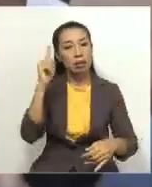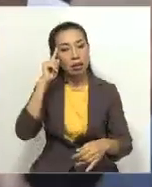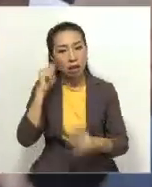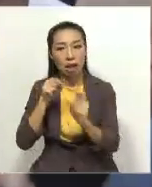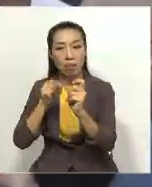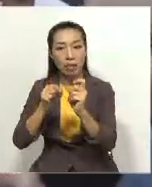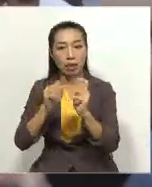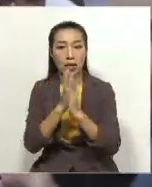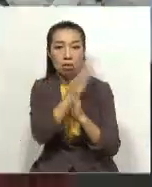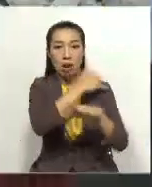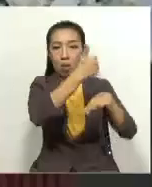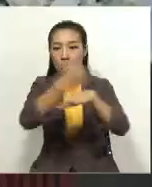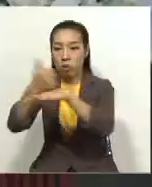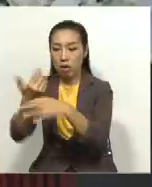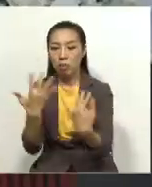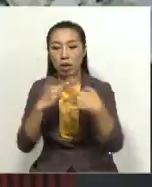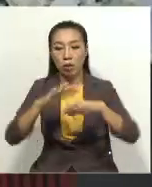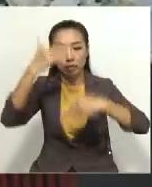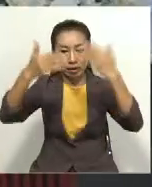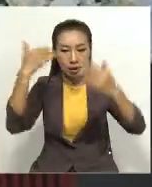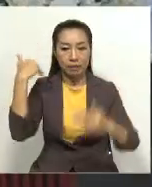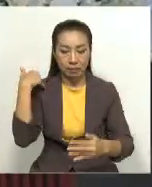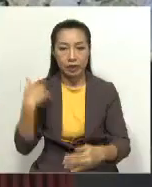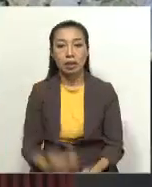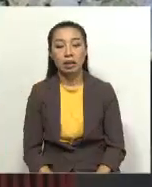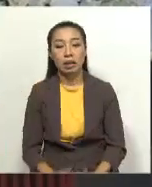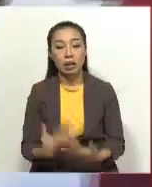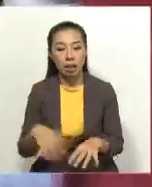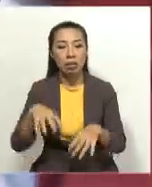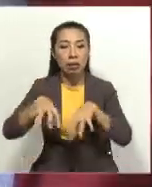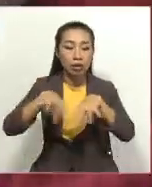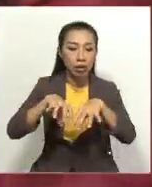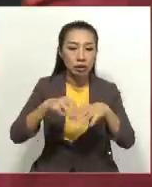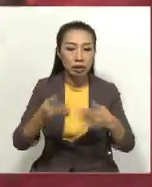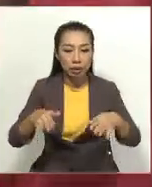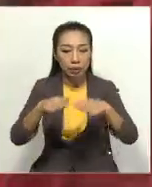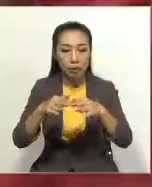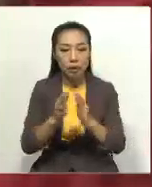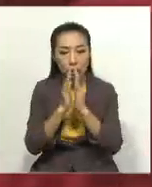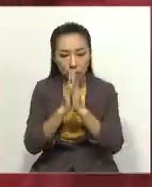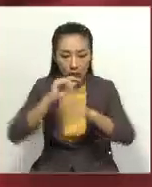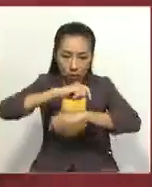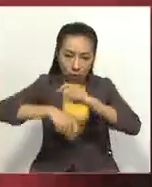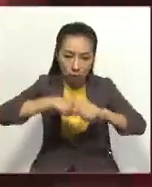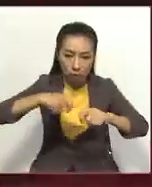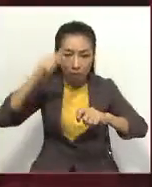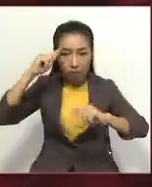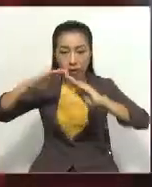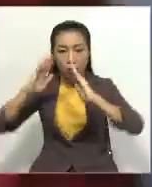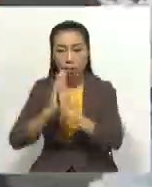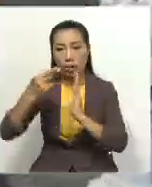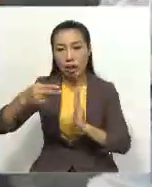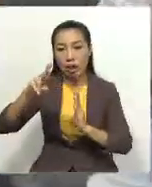อำเภอทุกอำเภอมาร่วมกิจกรรมนอกจากนี้ก็จะมีพิธีบายศรีสุขวันาคโดยเชิญพระเดชพระคุณเจ้าอาวาสวัดหริบุญชัย